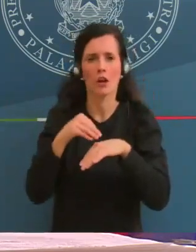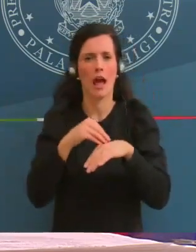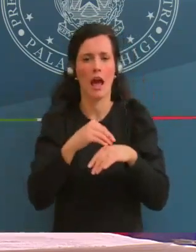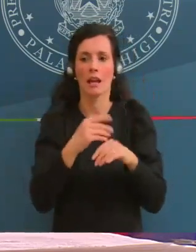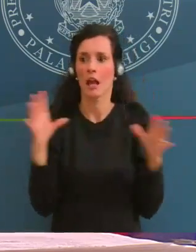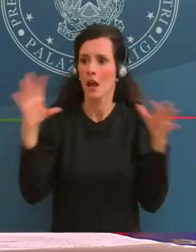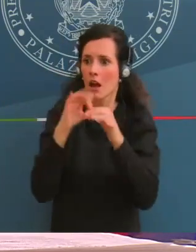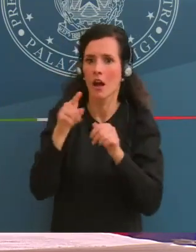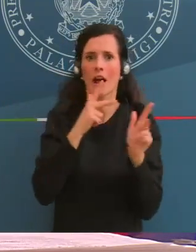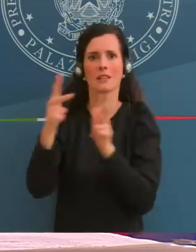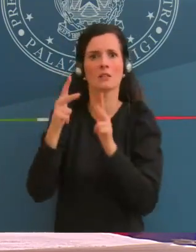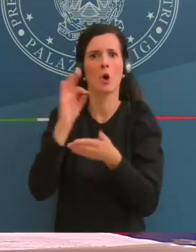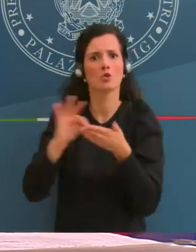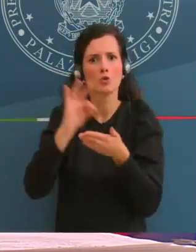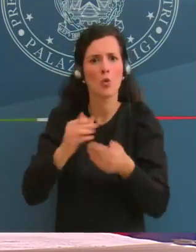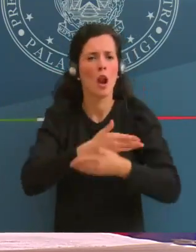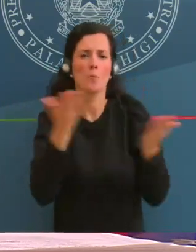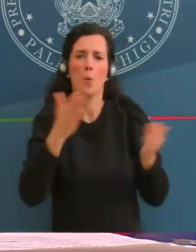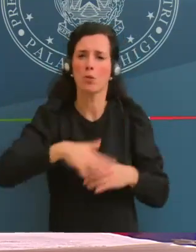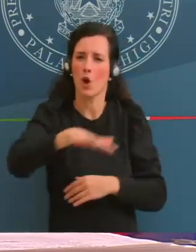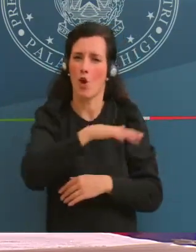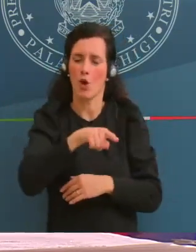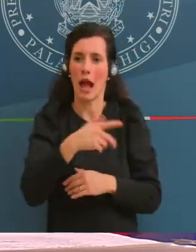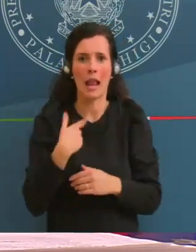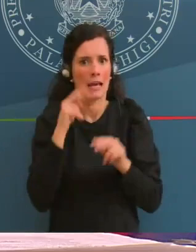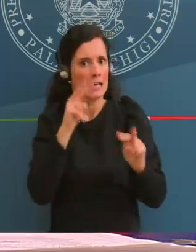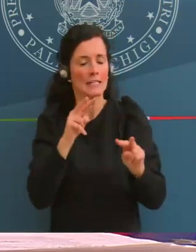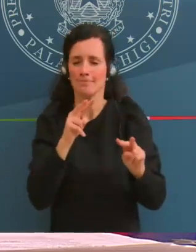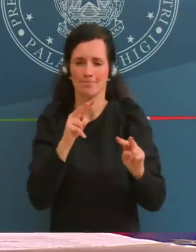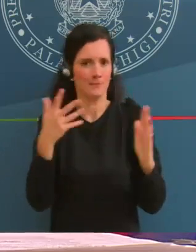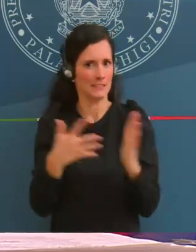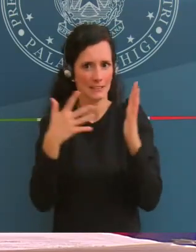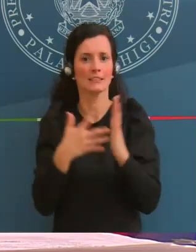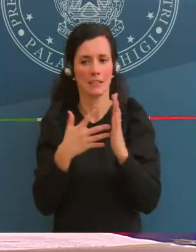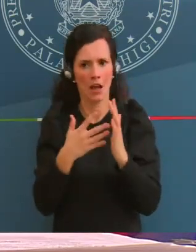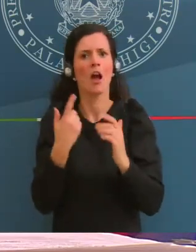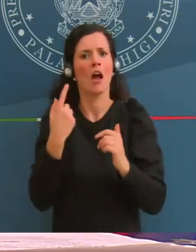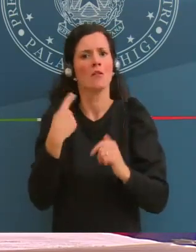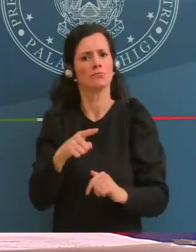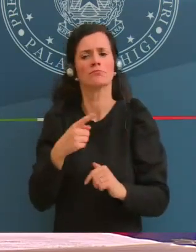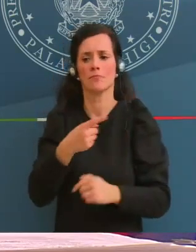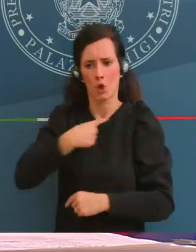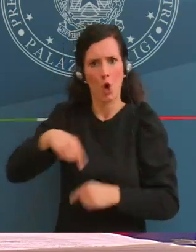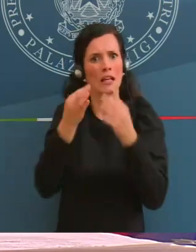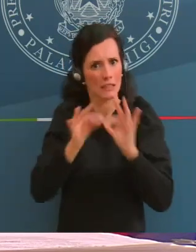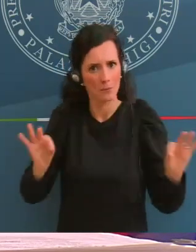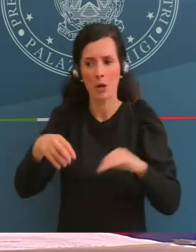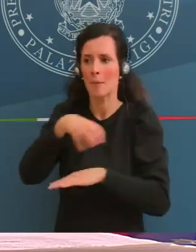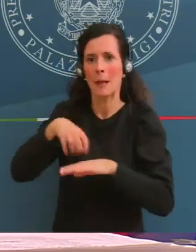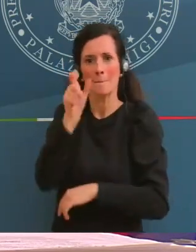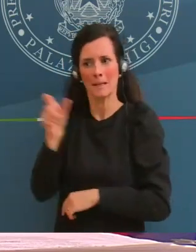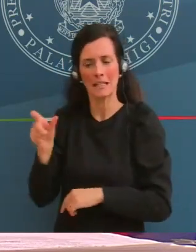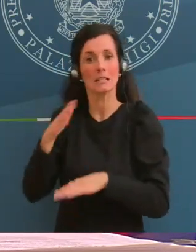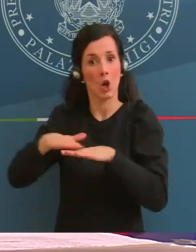siamo a supporto ma è chiaro che alcune scelte in termini flessibilità richiedono modulazioni territoriali